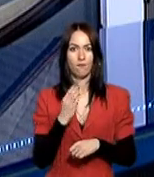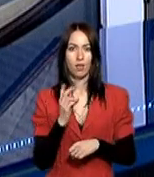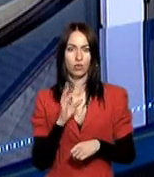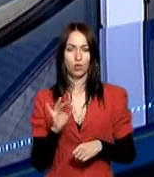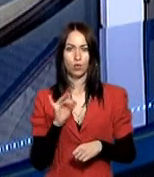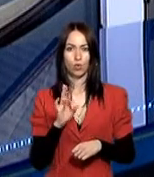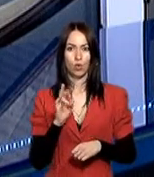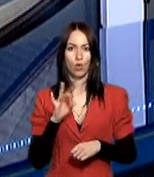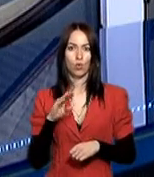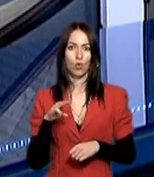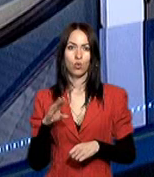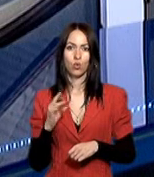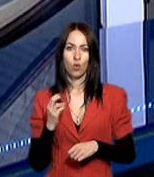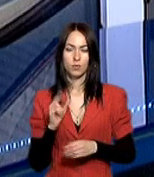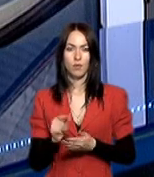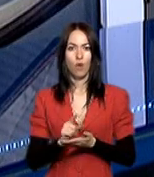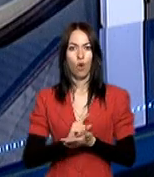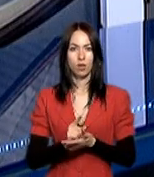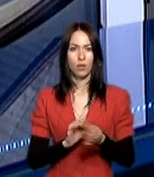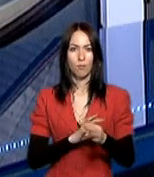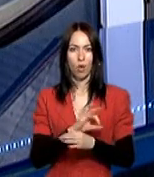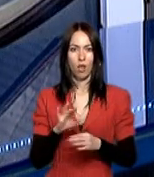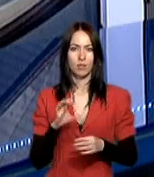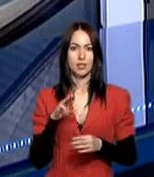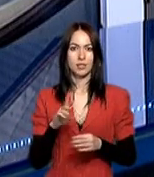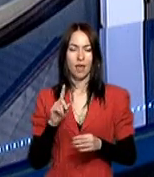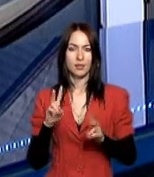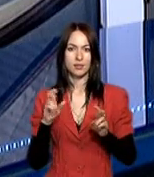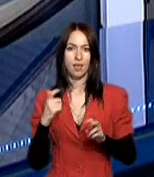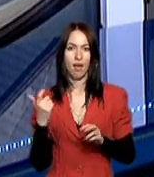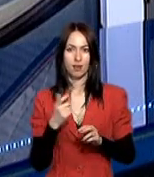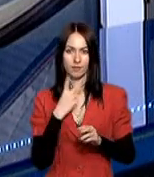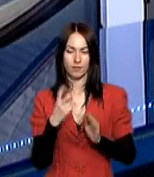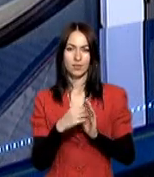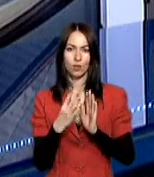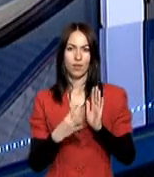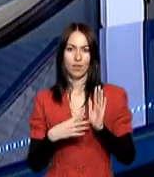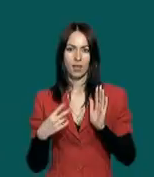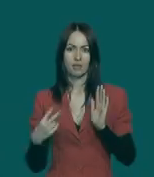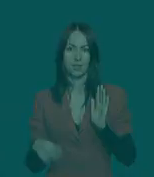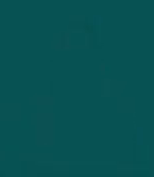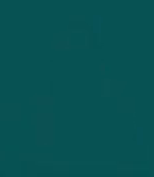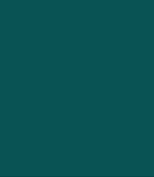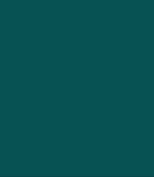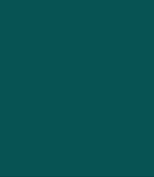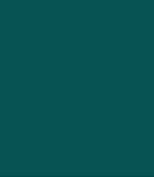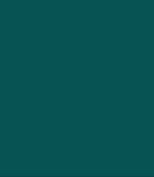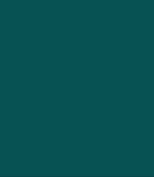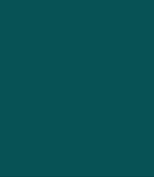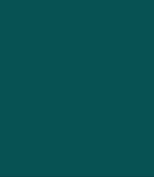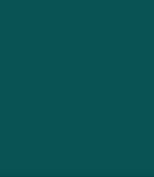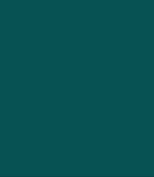Юлія Конотопцева, координаторки проєкту «Станція Харків». Дивіться о 19:20.